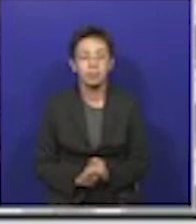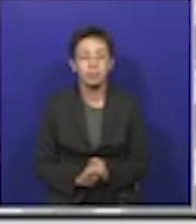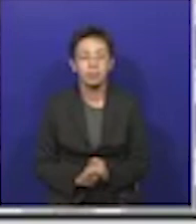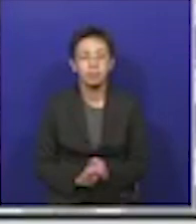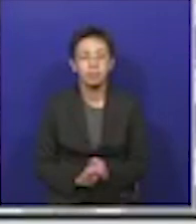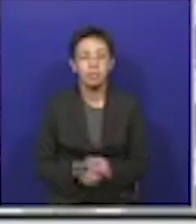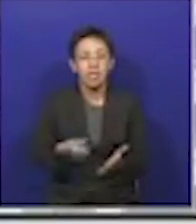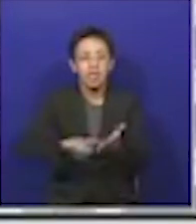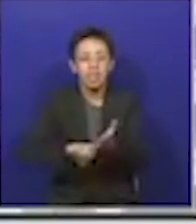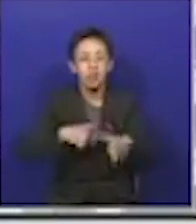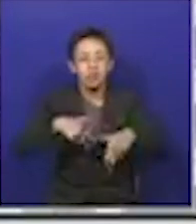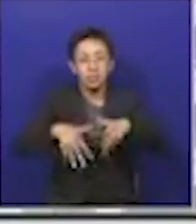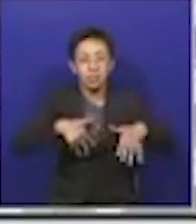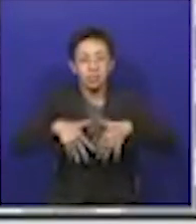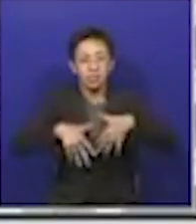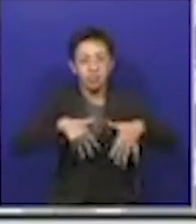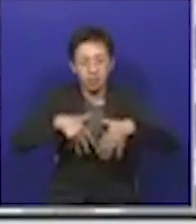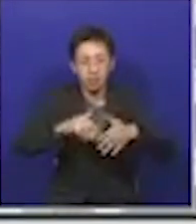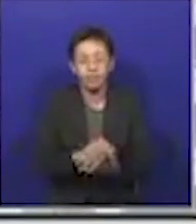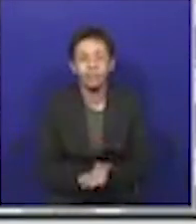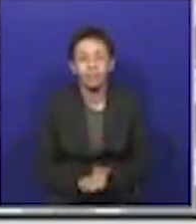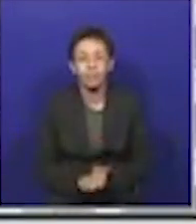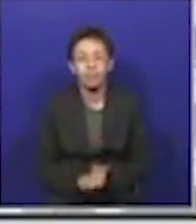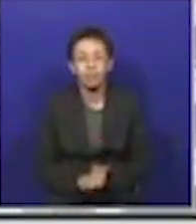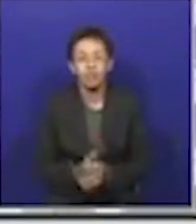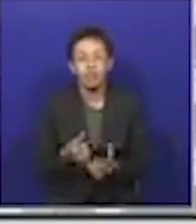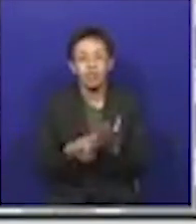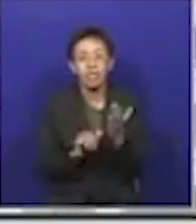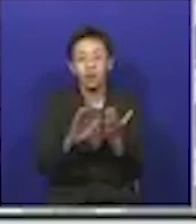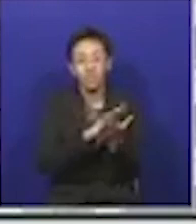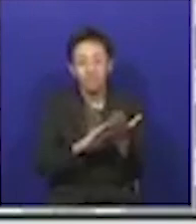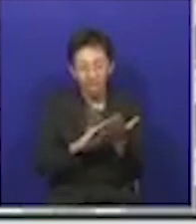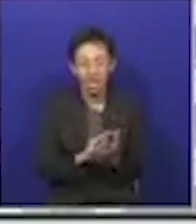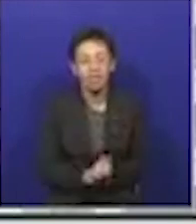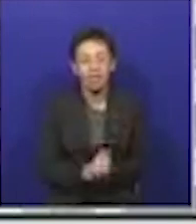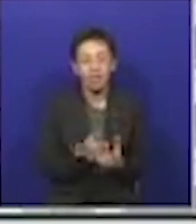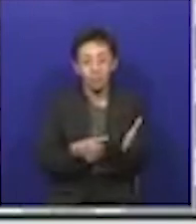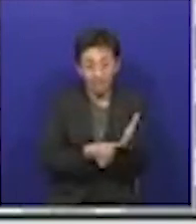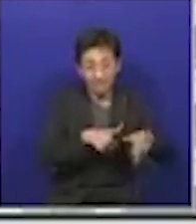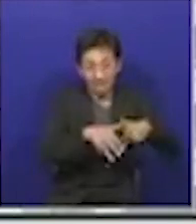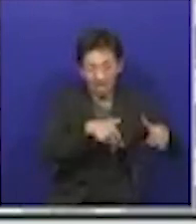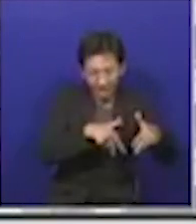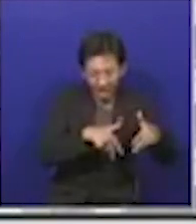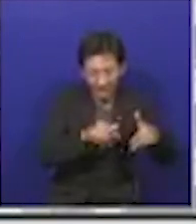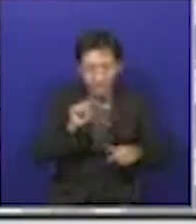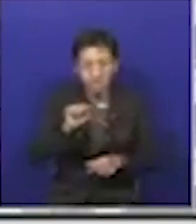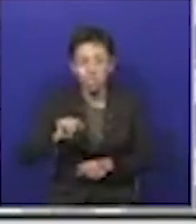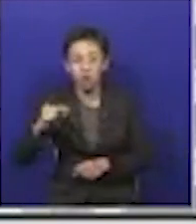หนี้สาธารณะนะต่อ GDP ต